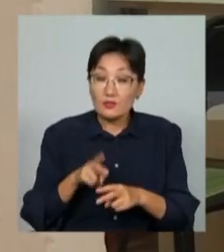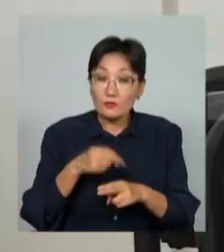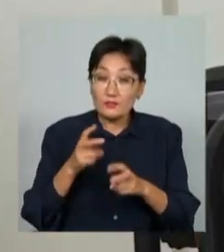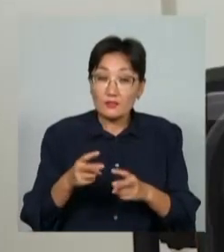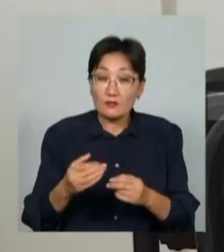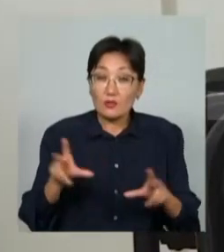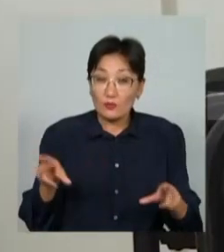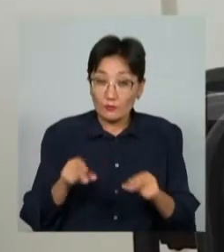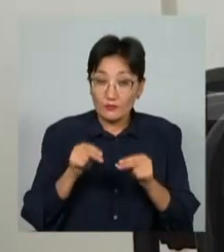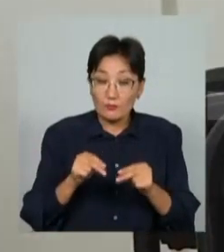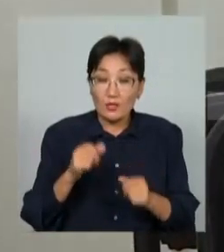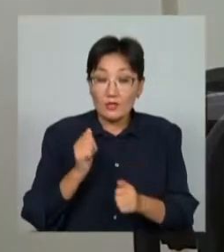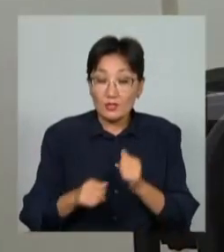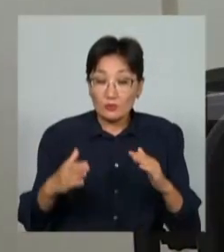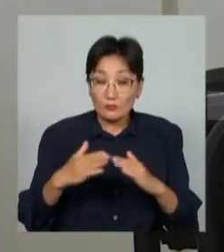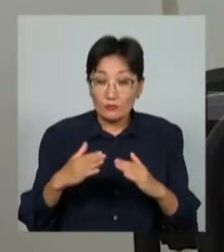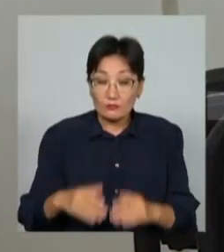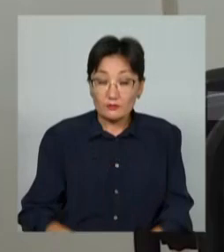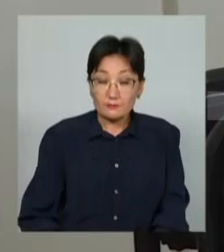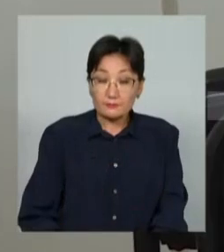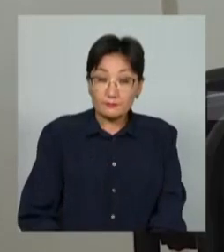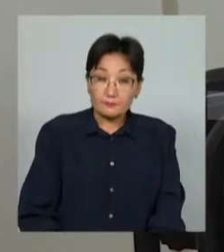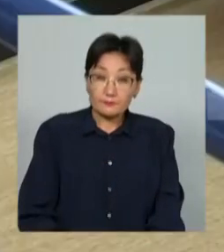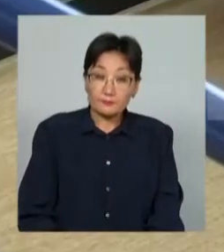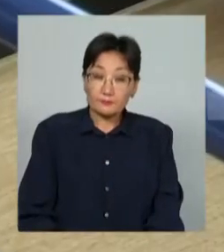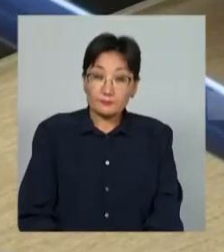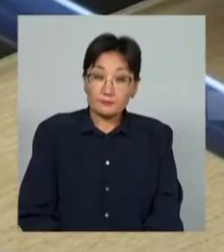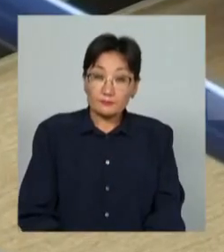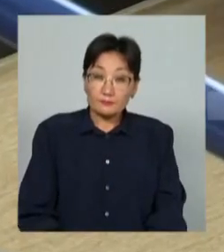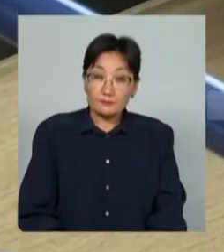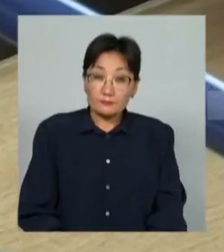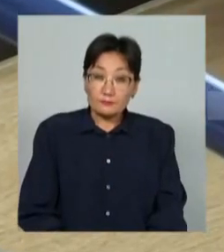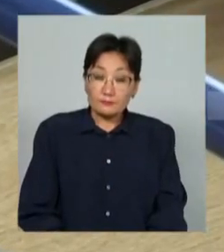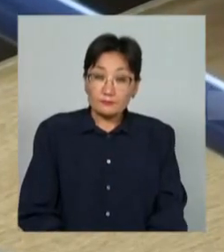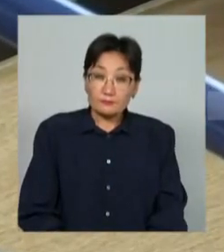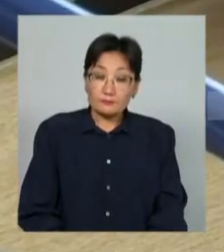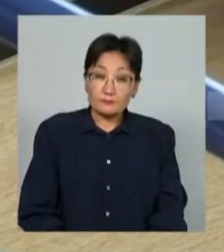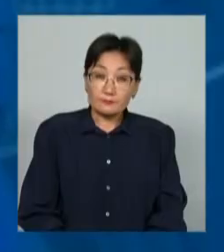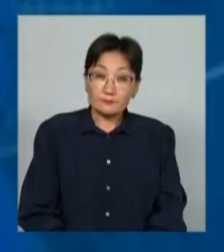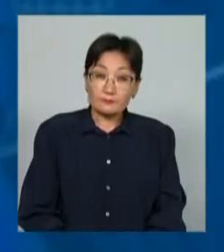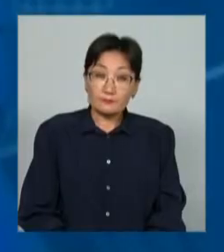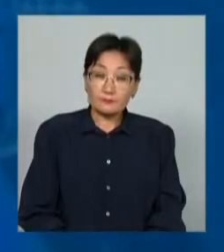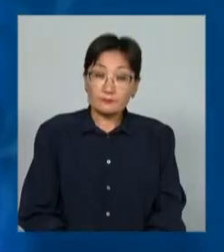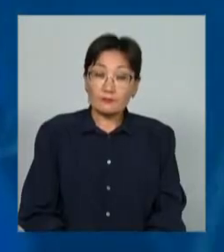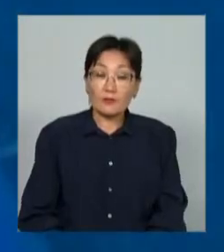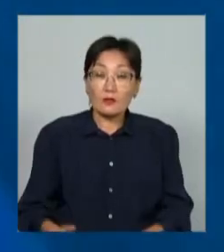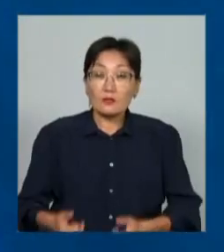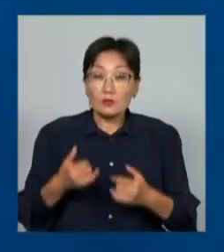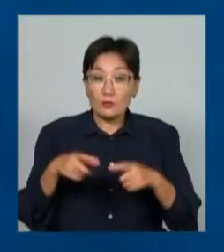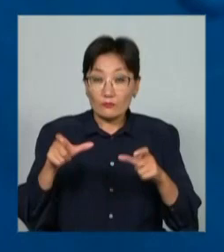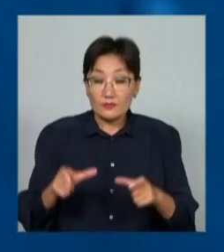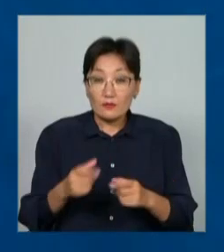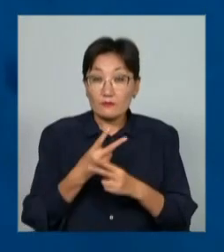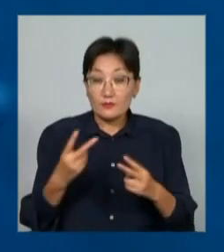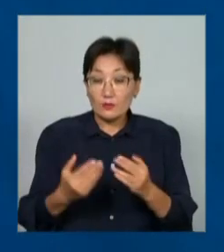безопасность им гарантируется в каждом доме. Дамир Анитов, телеканал «Алматы» из Алматинской области. Уважаемые телезрители,